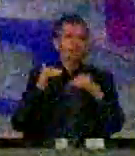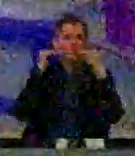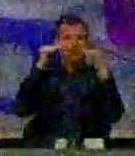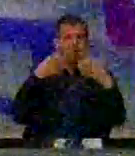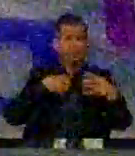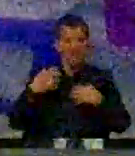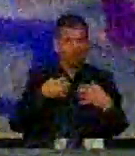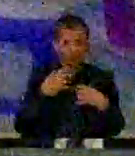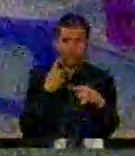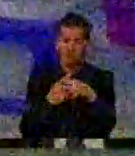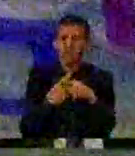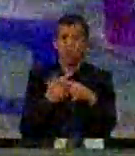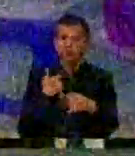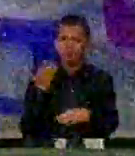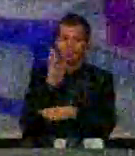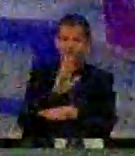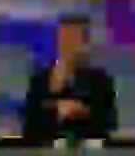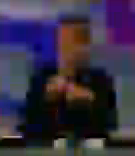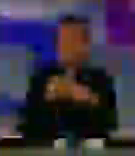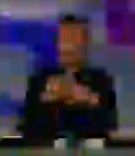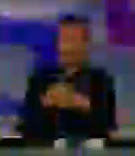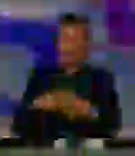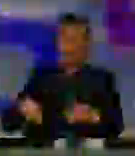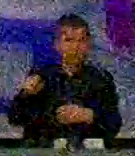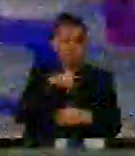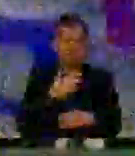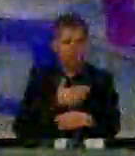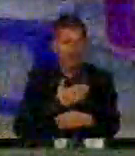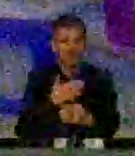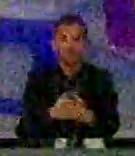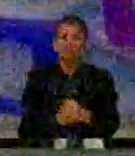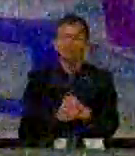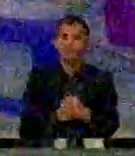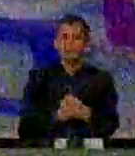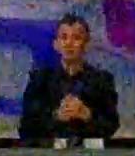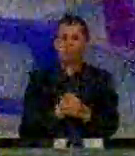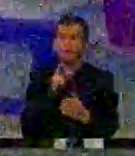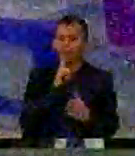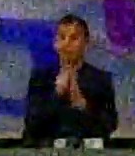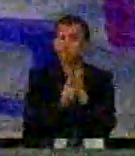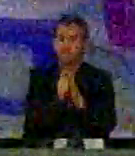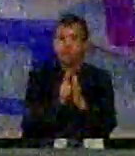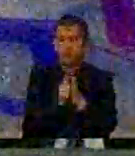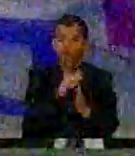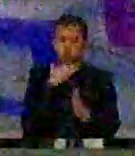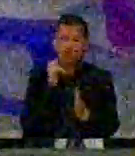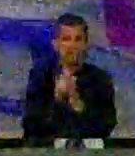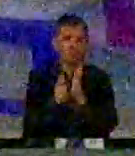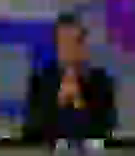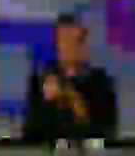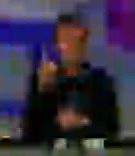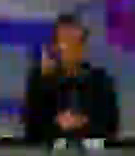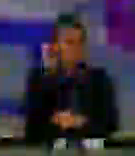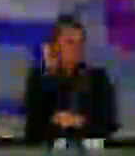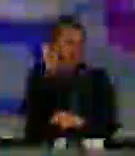artistëve dhe po ashtu edhe unë si deputet, po edhe një pjesë e kolegëve të mi. Është kohë shumë e shpejt me arrit një ministër i një